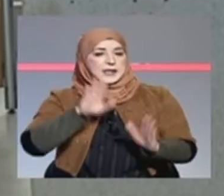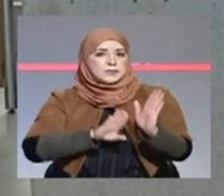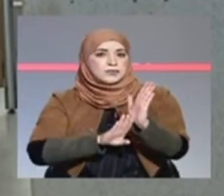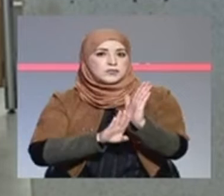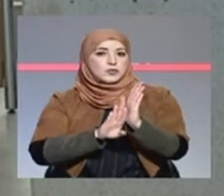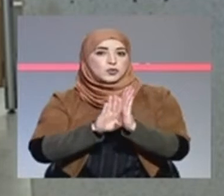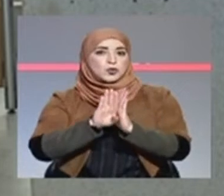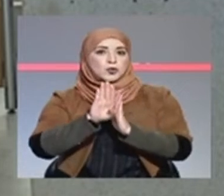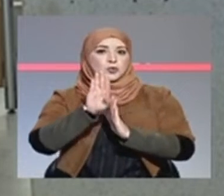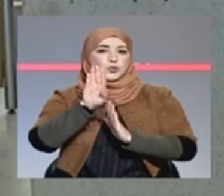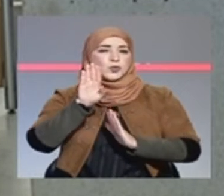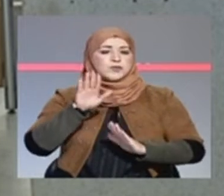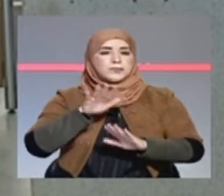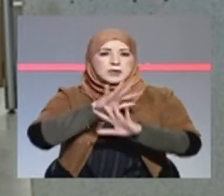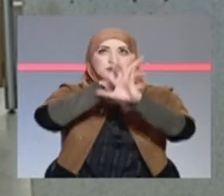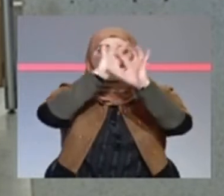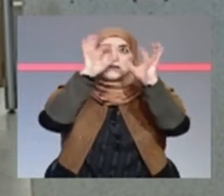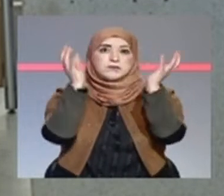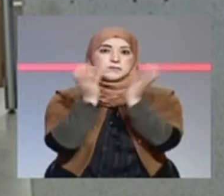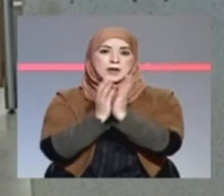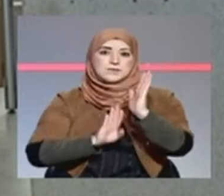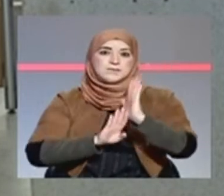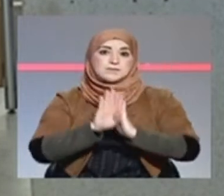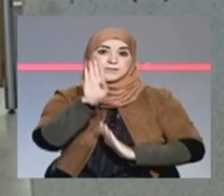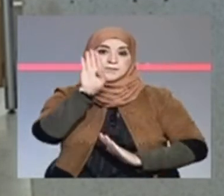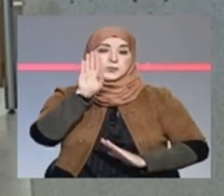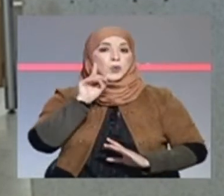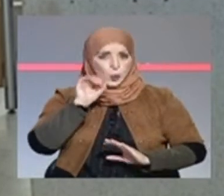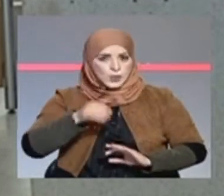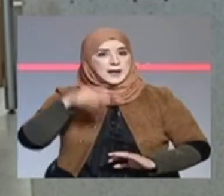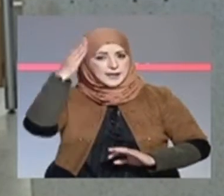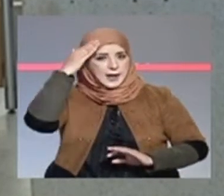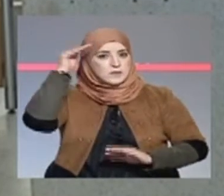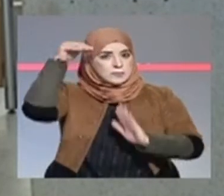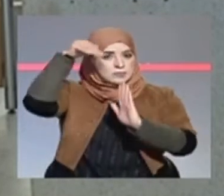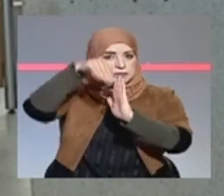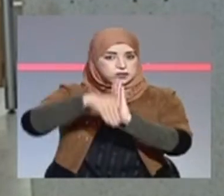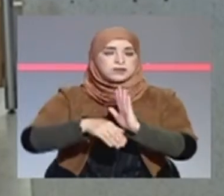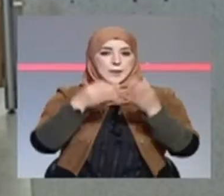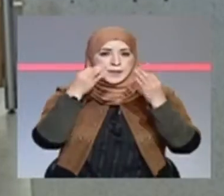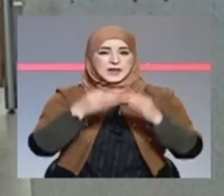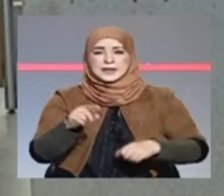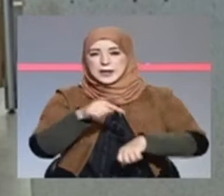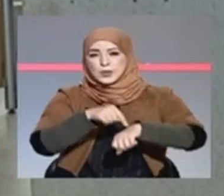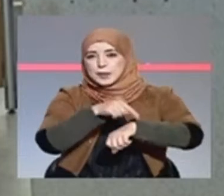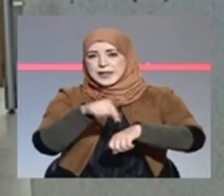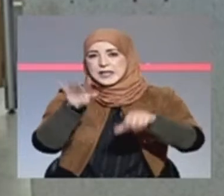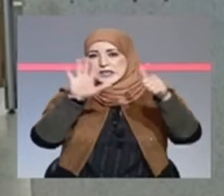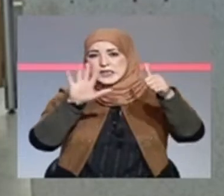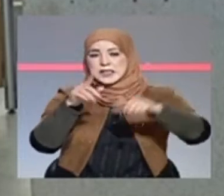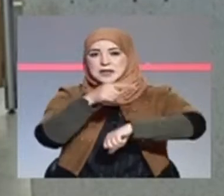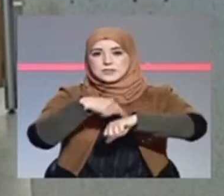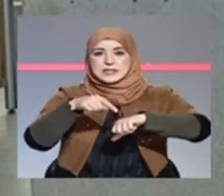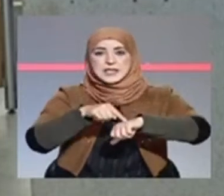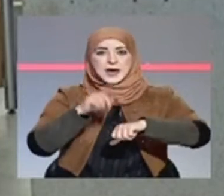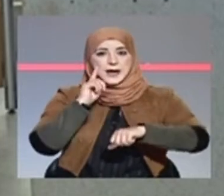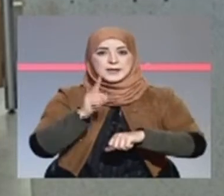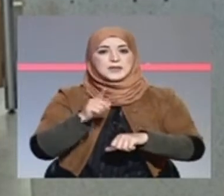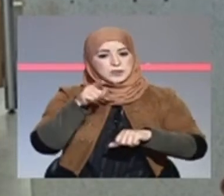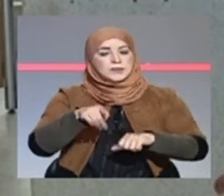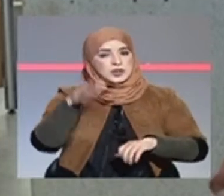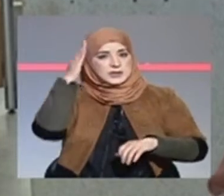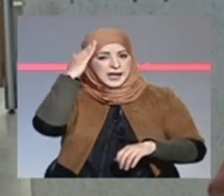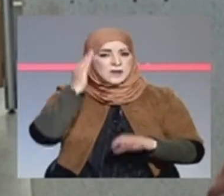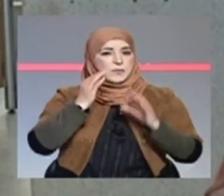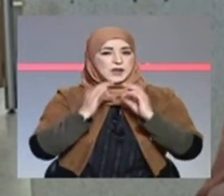الغلاف الجوي ما بين دخول الغلاف الجوي والسقوط بشتون 6 ساعات ست ساعات وتكون